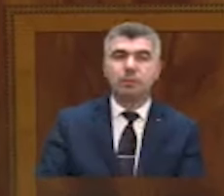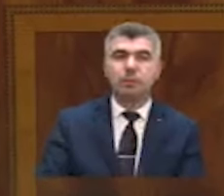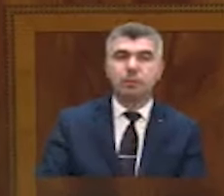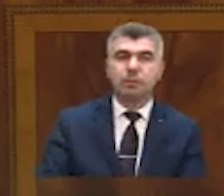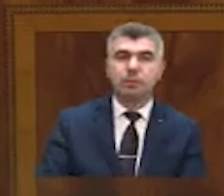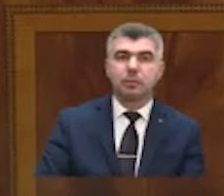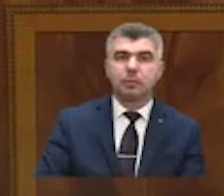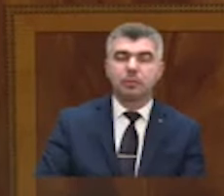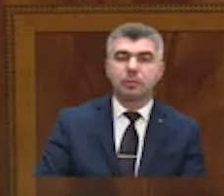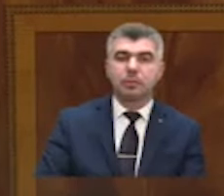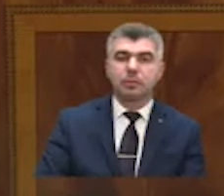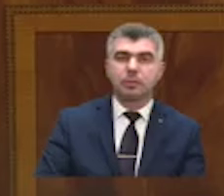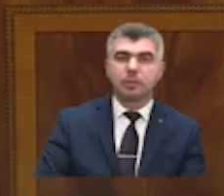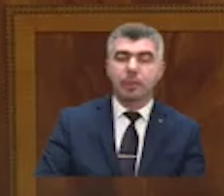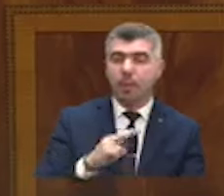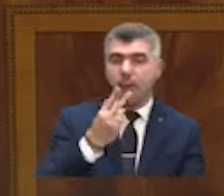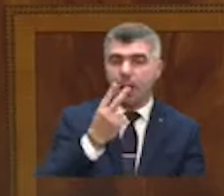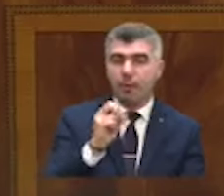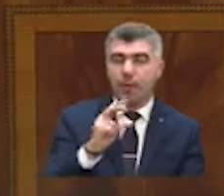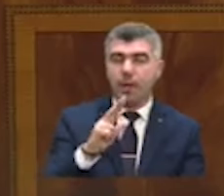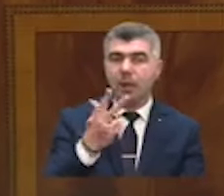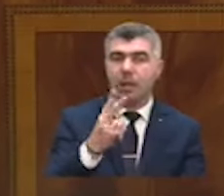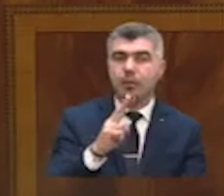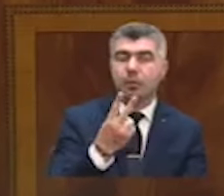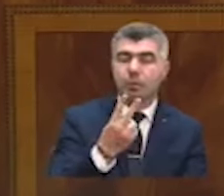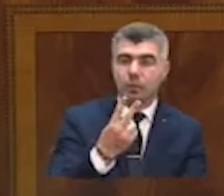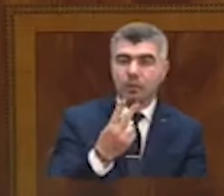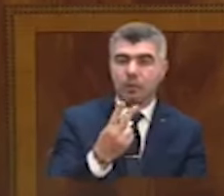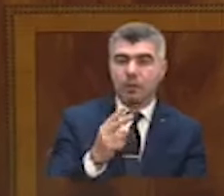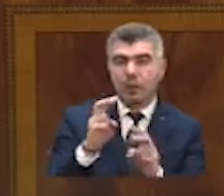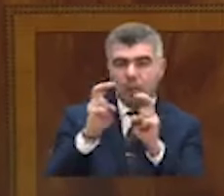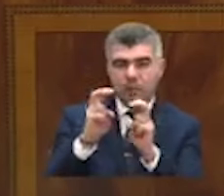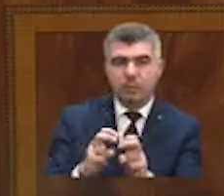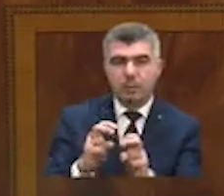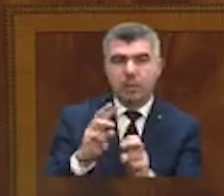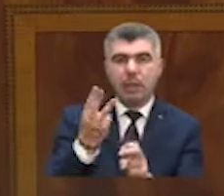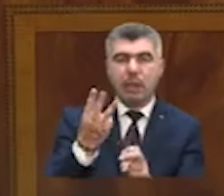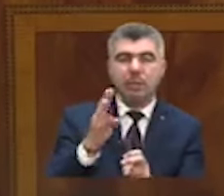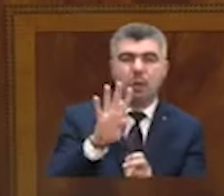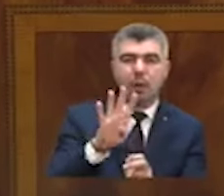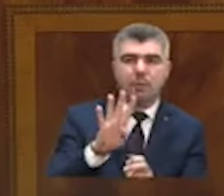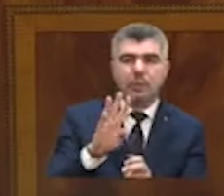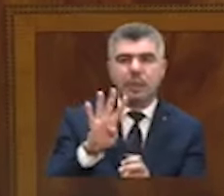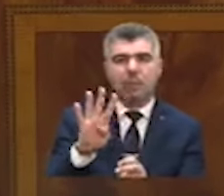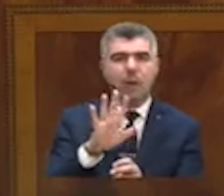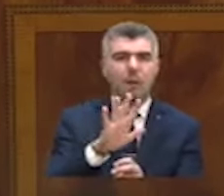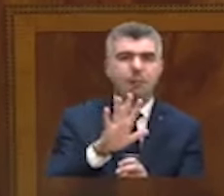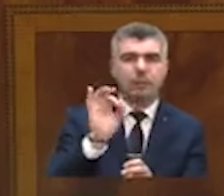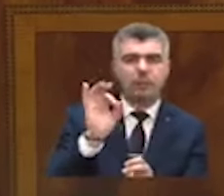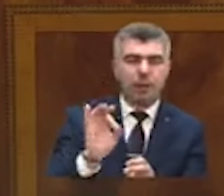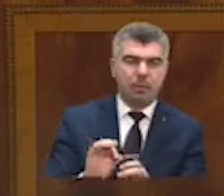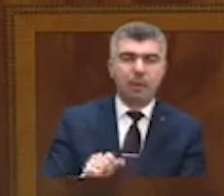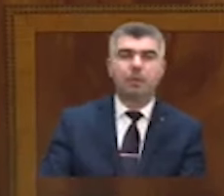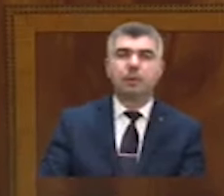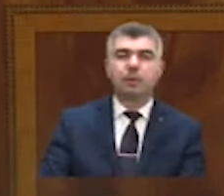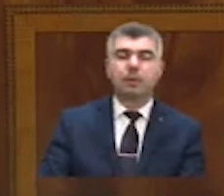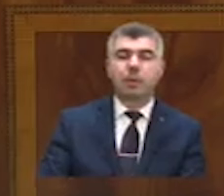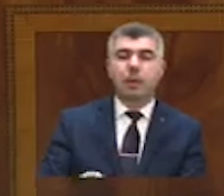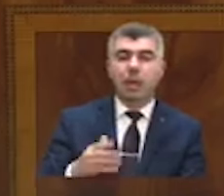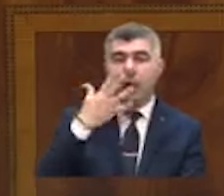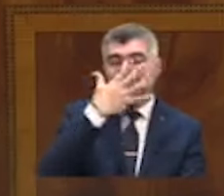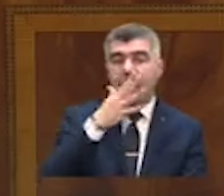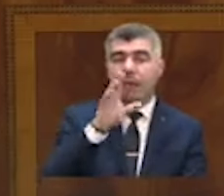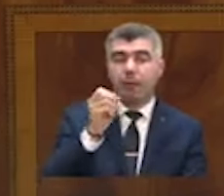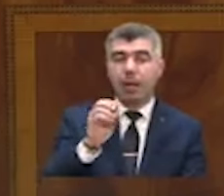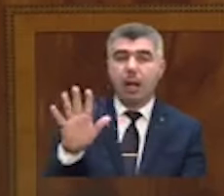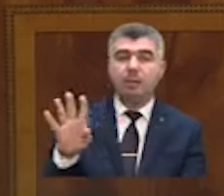الاستثمارات 2023 هي هبطت في 53% ولا 54% ولكن لافريك هبطت